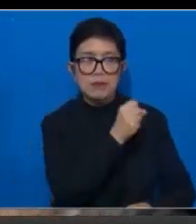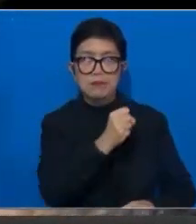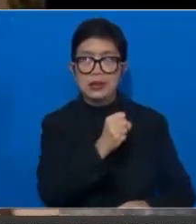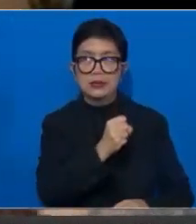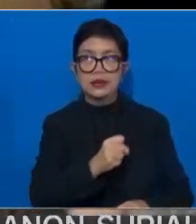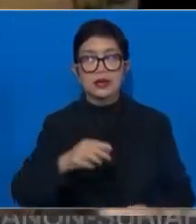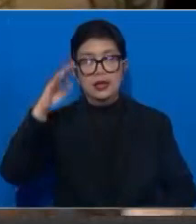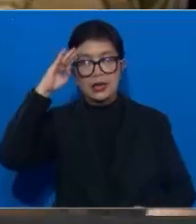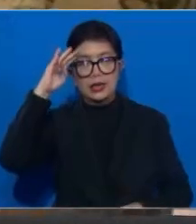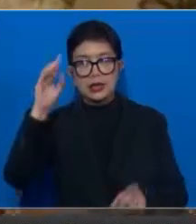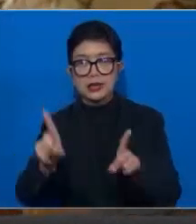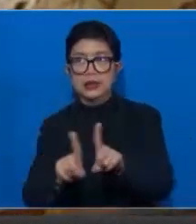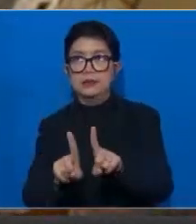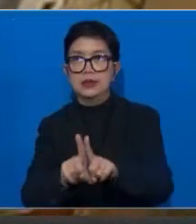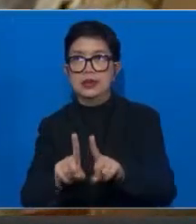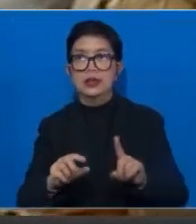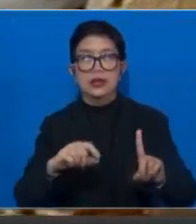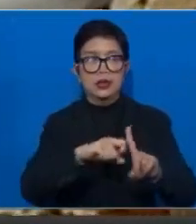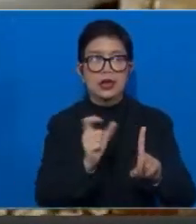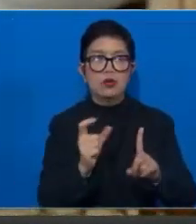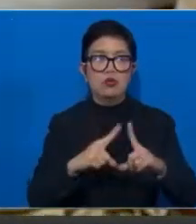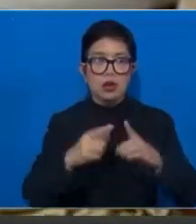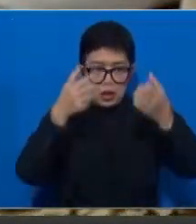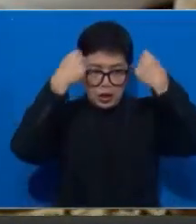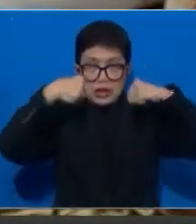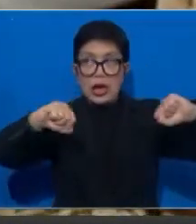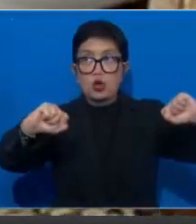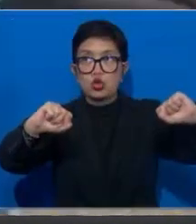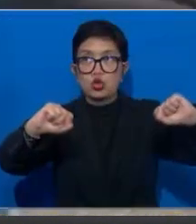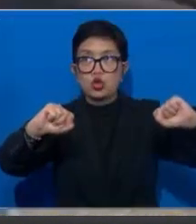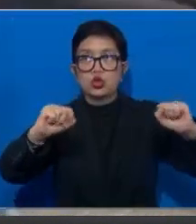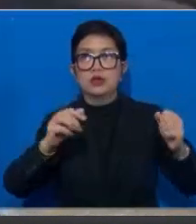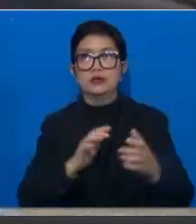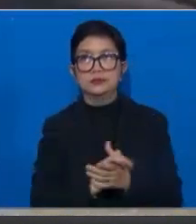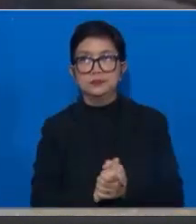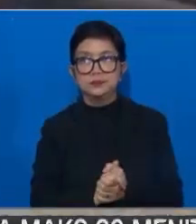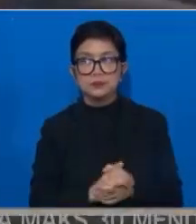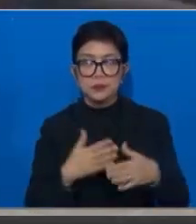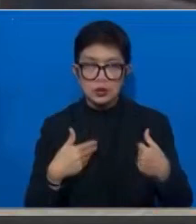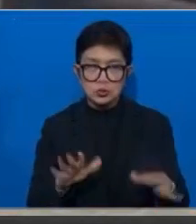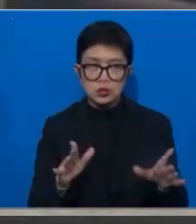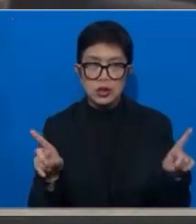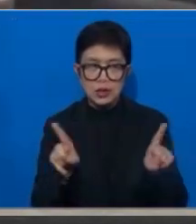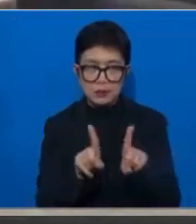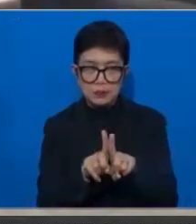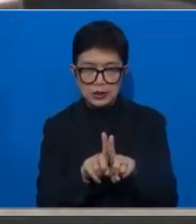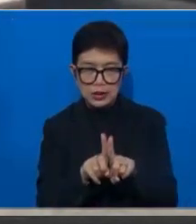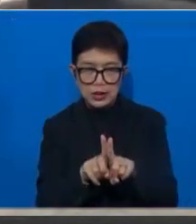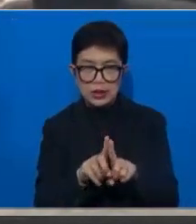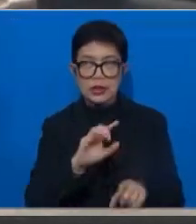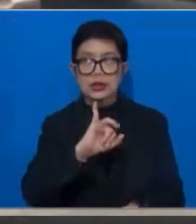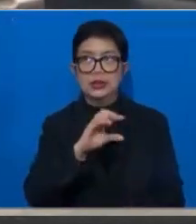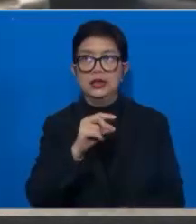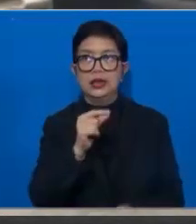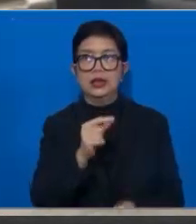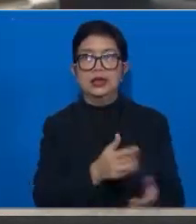pernikahan di kantor Urusan Agama Garut Kota pada Senin 25 Maret. Usai melangsungkan ijab kabul, IR langsung dibawa